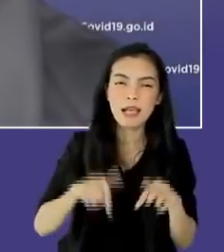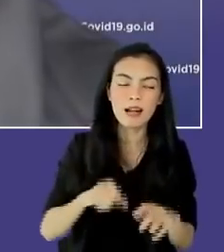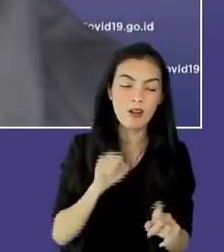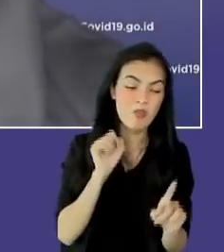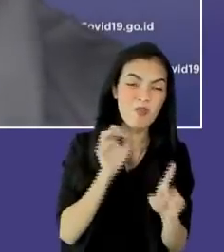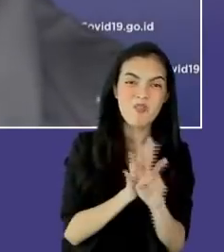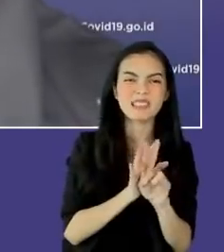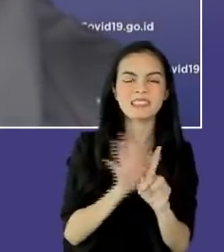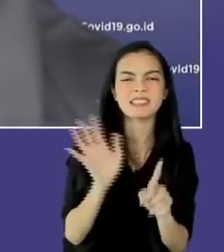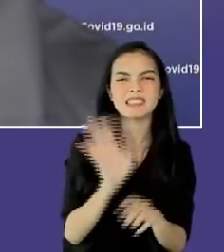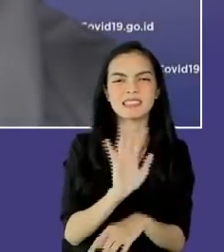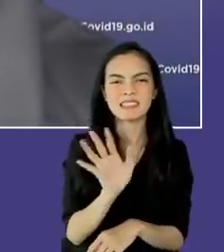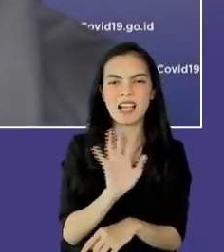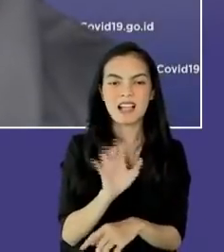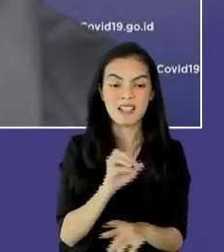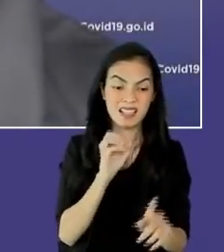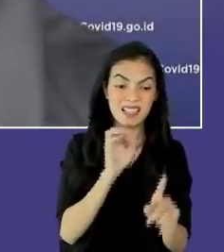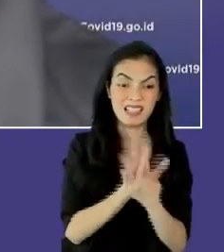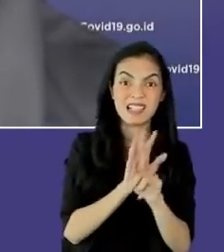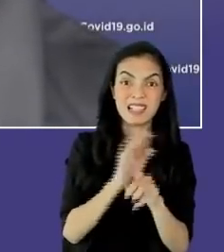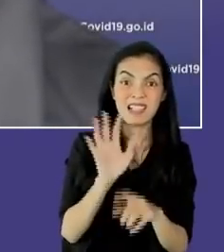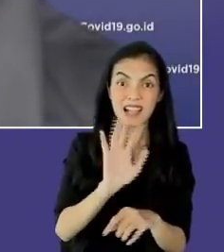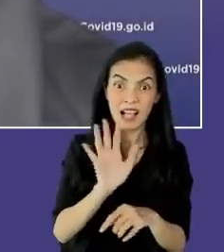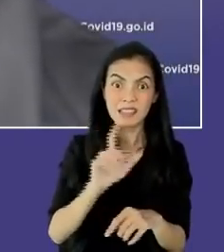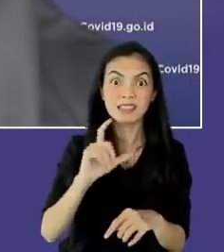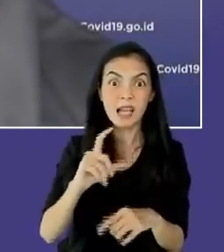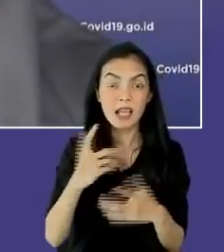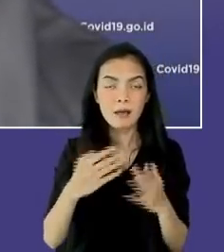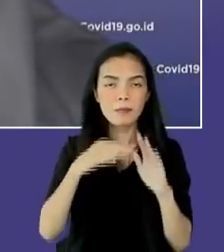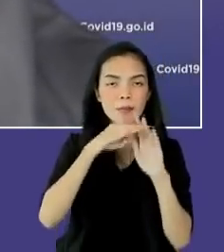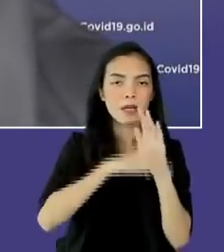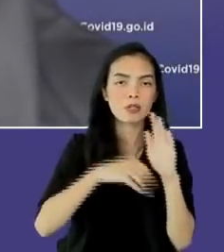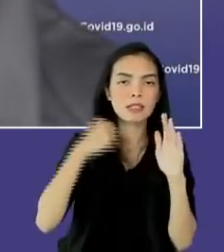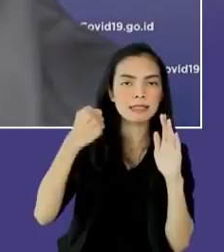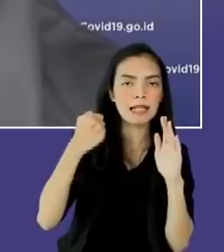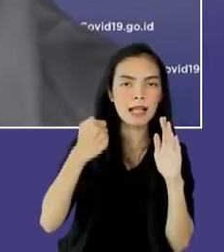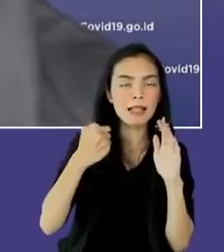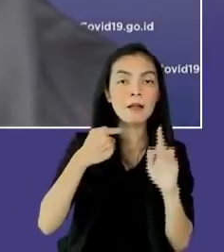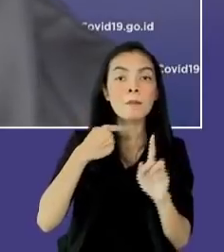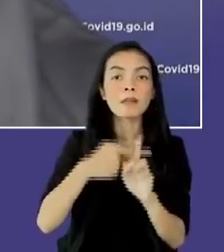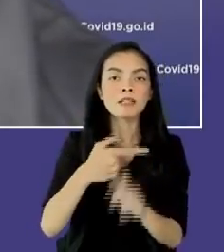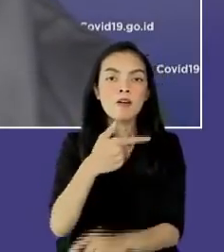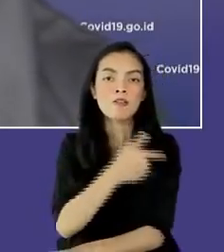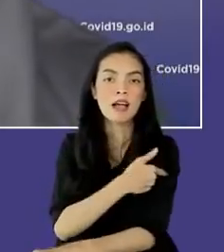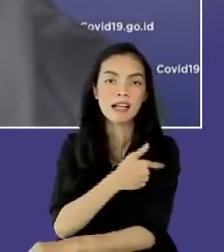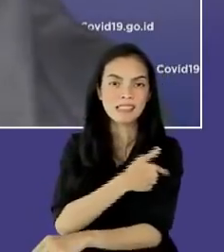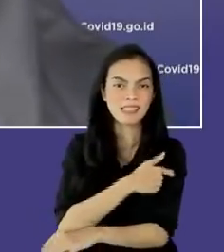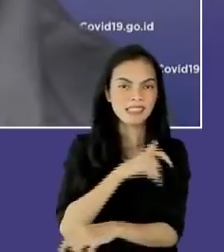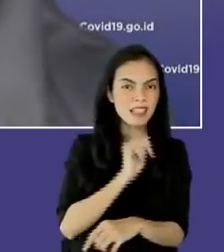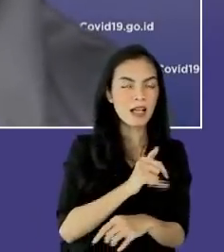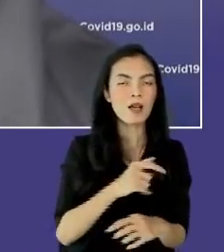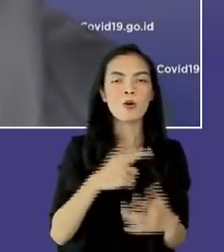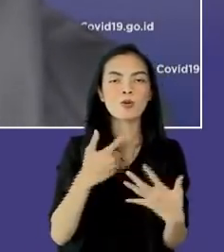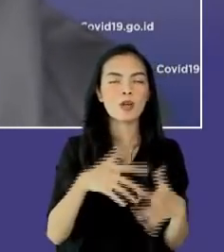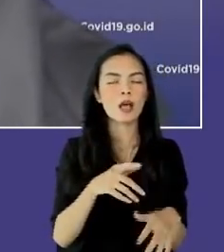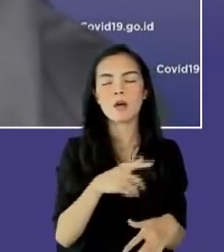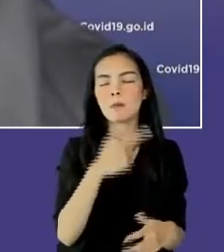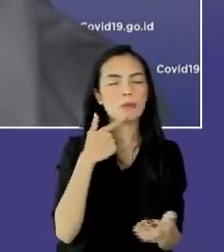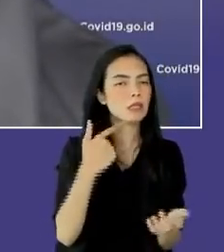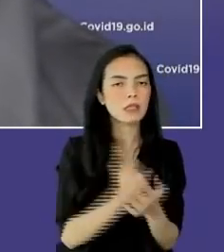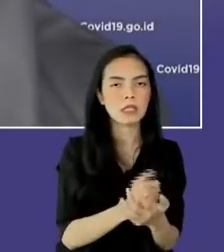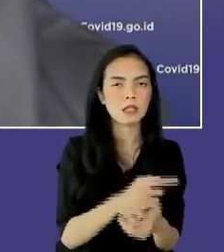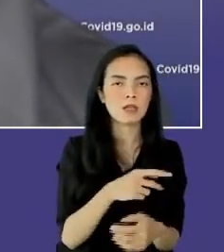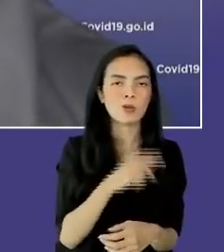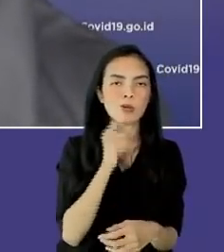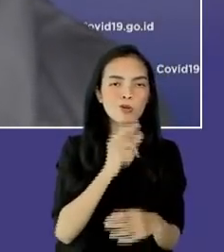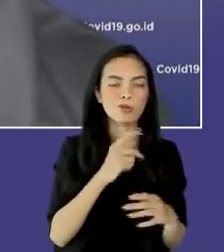kena COVID-nya dulu. Untuk nggak kena COVID-nya bagaimana caranya? Ya protokol kesehatan plus vaksinasi sekarang sih ya. Ini udah combo yang paling